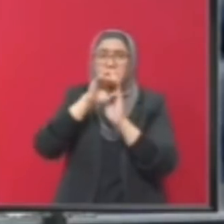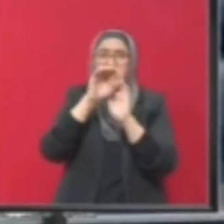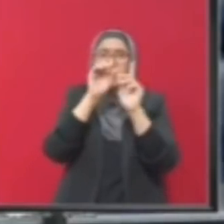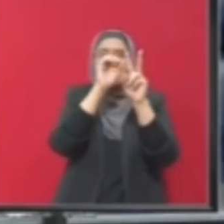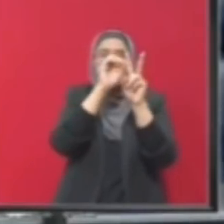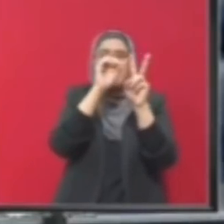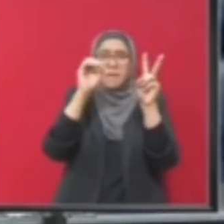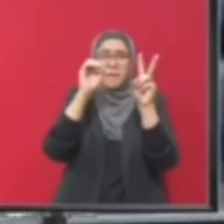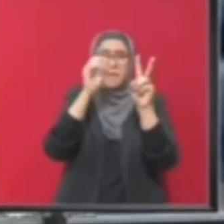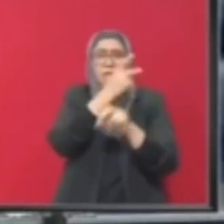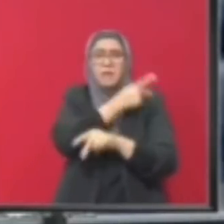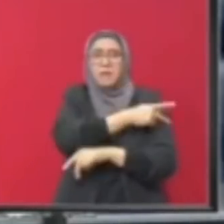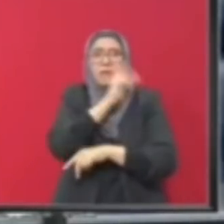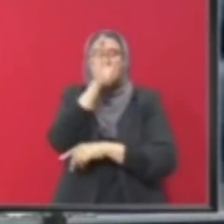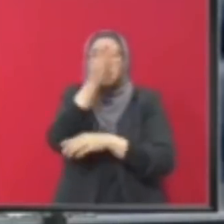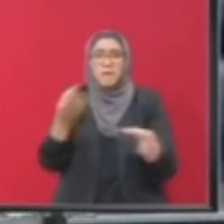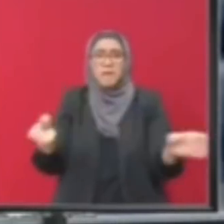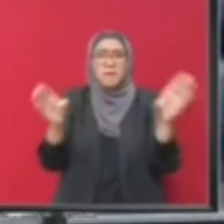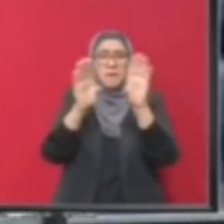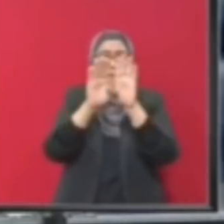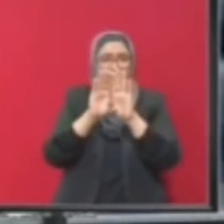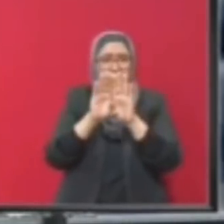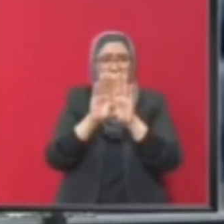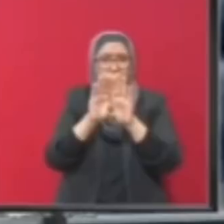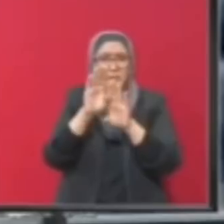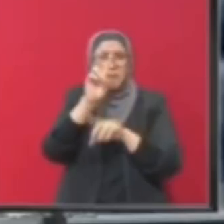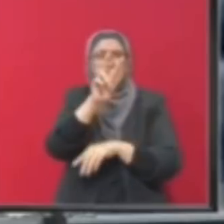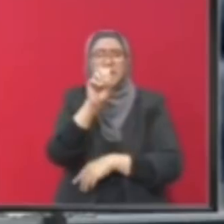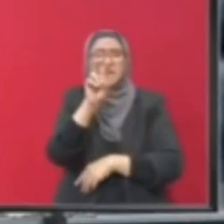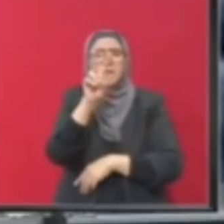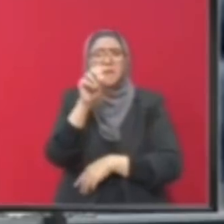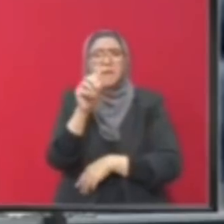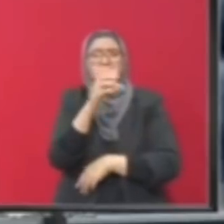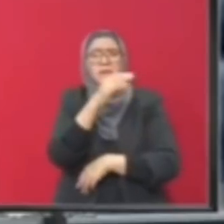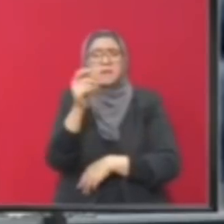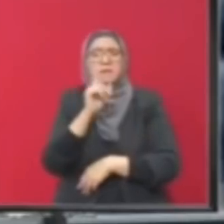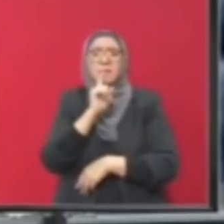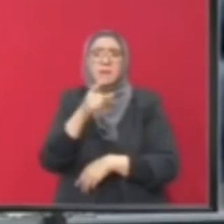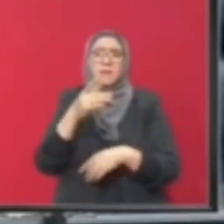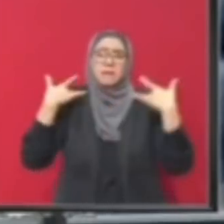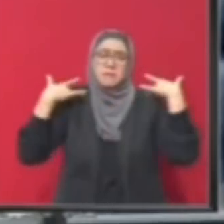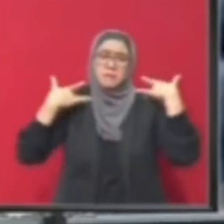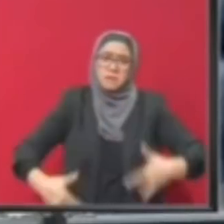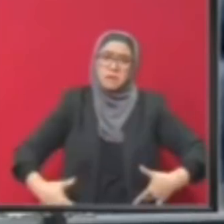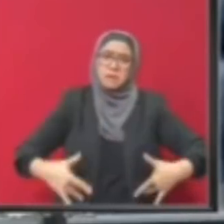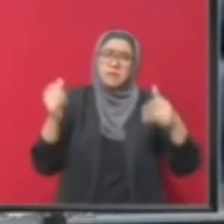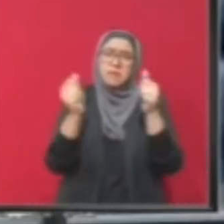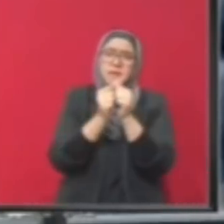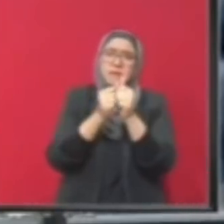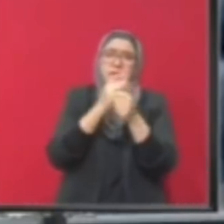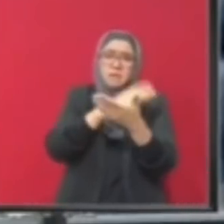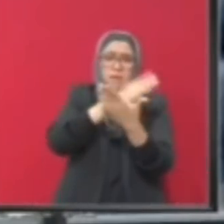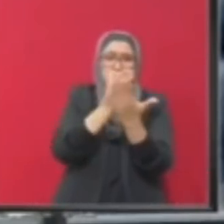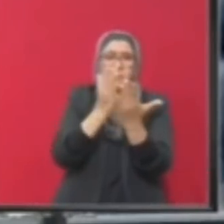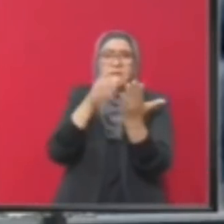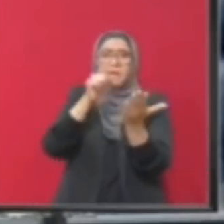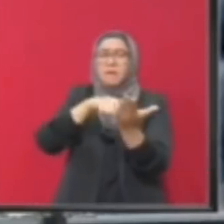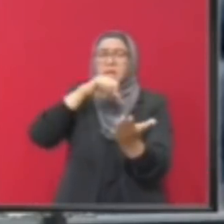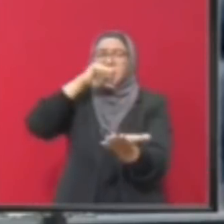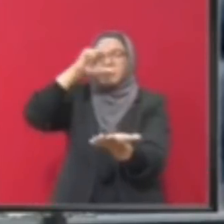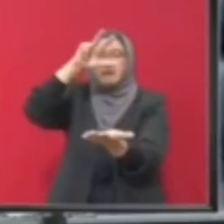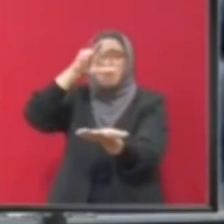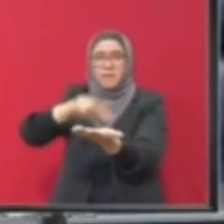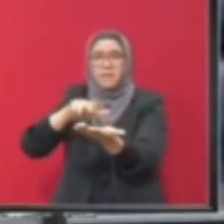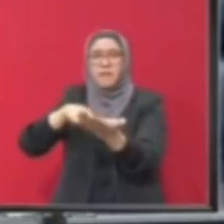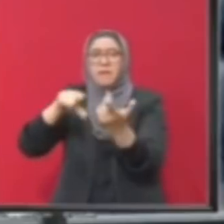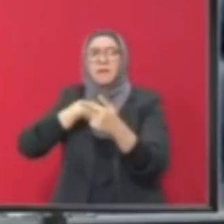akan ditutup pada akhir tahun 2020. Mereka juga kesal kena belanjawan ini yang tidak mengiktiraf isu